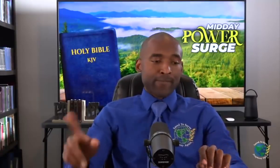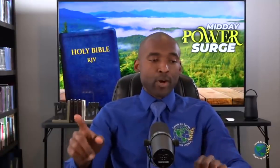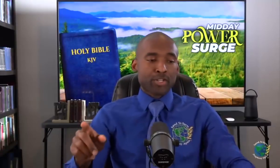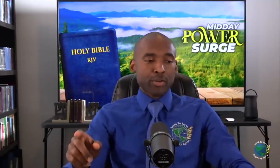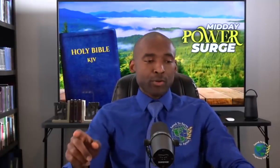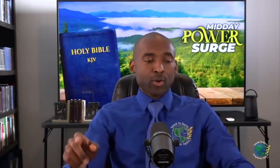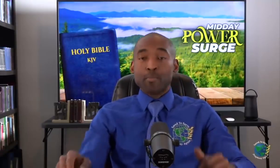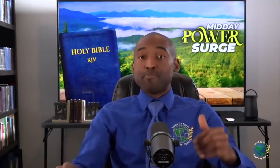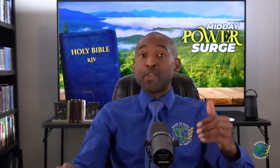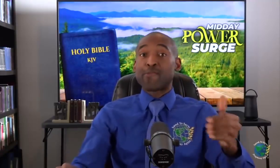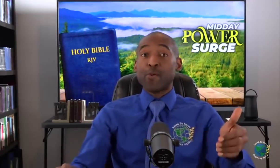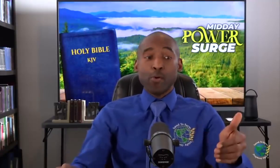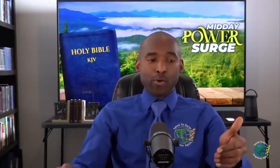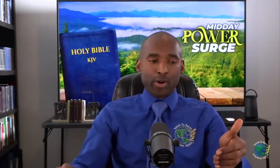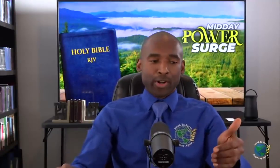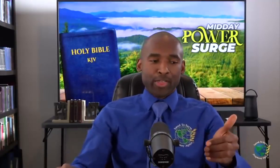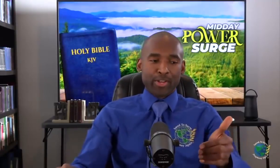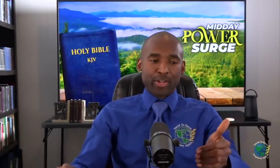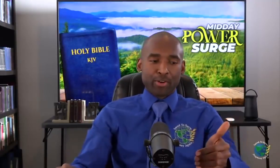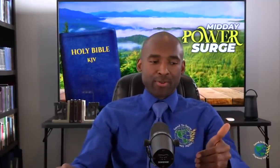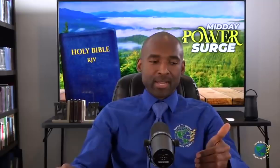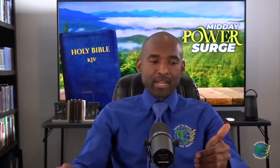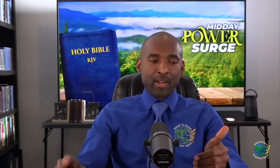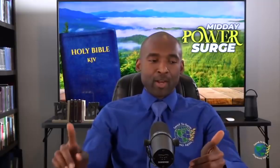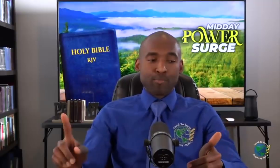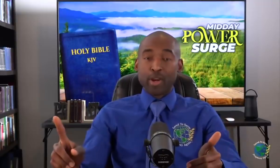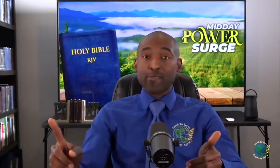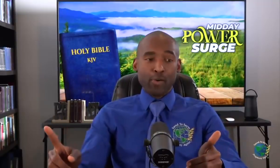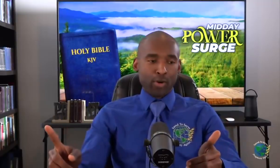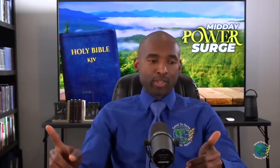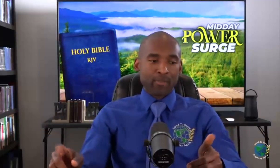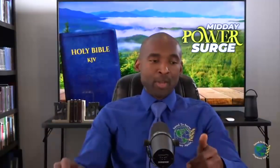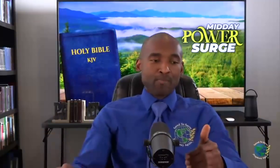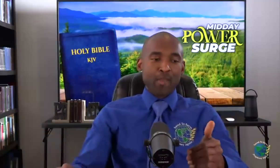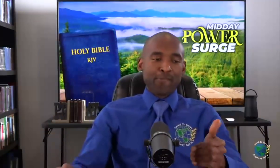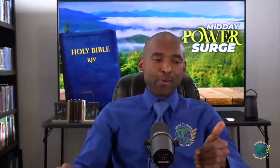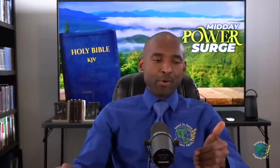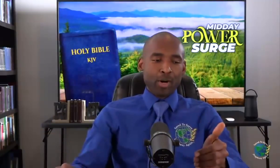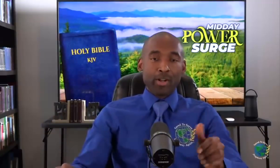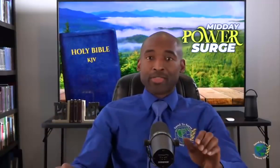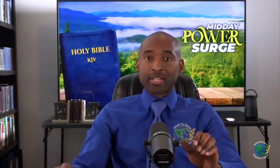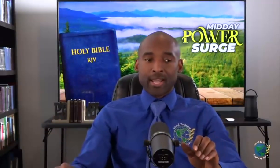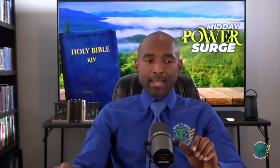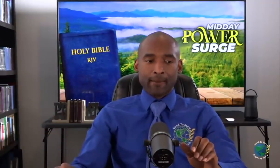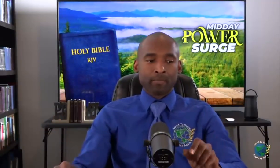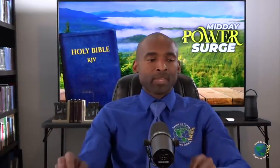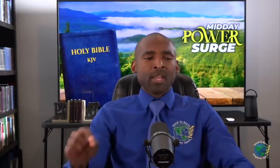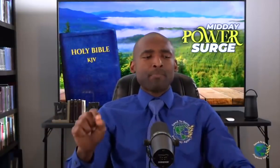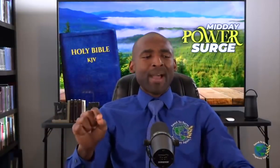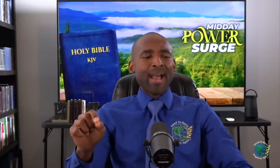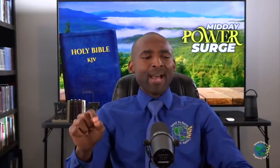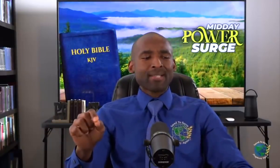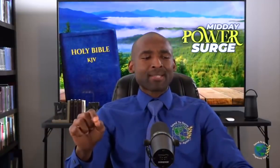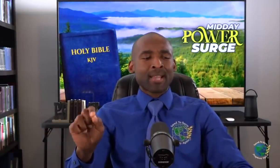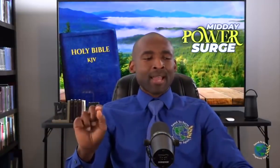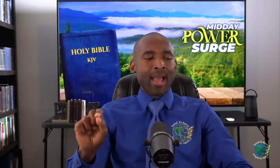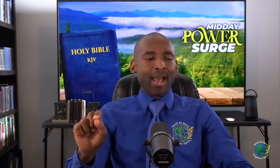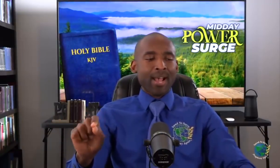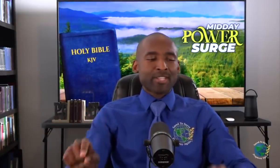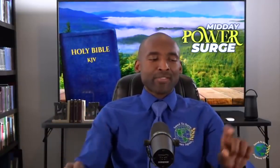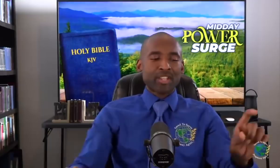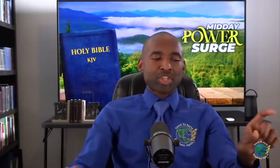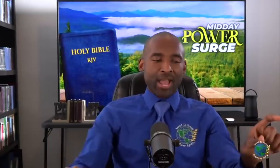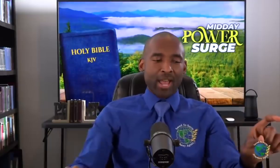2. Прежде чем выйдет указ, прежде чем день пройдет, как полова, прежде